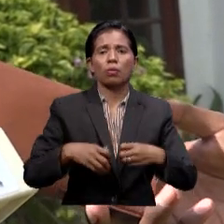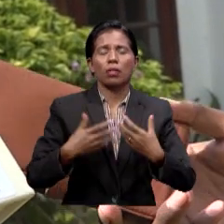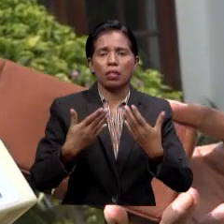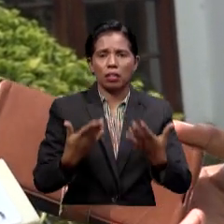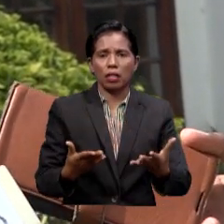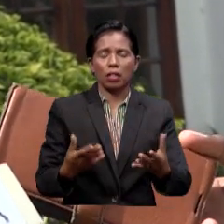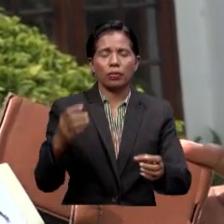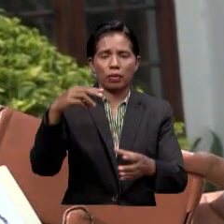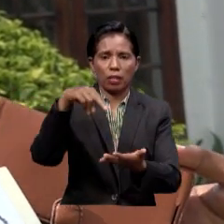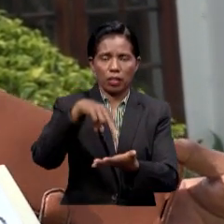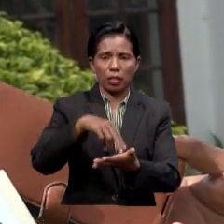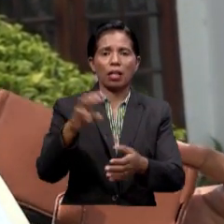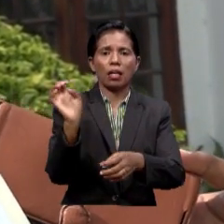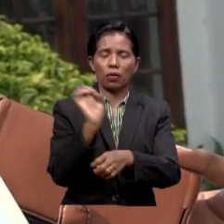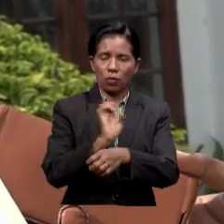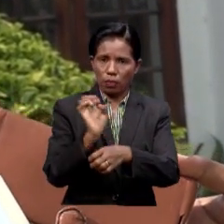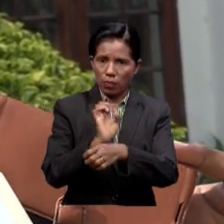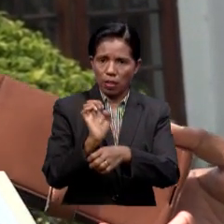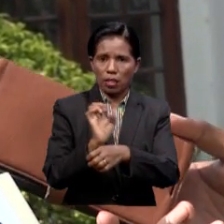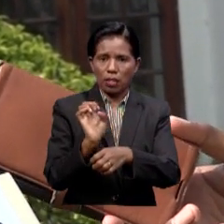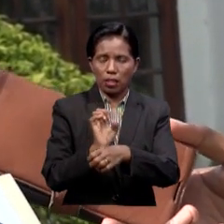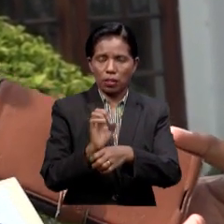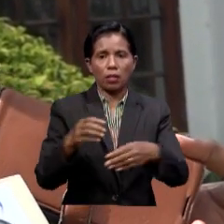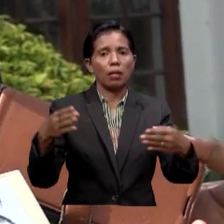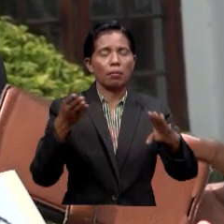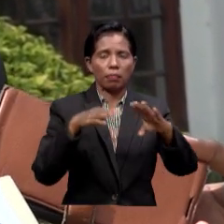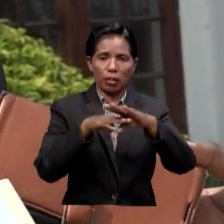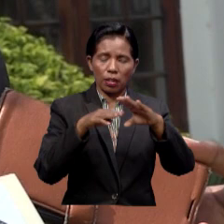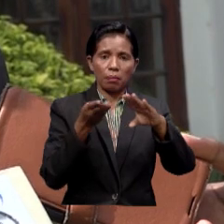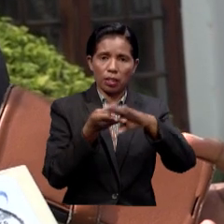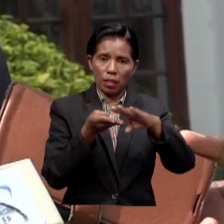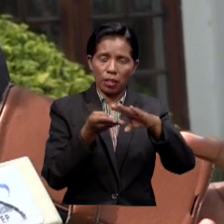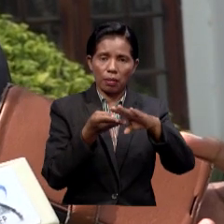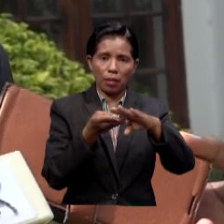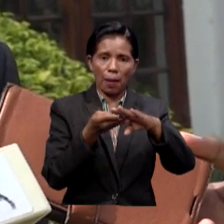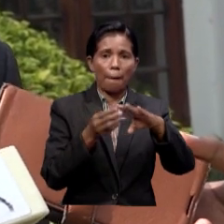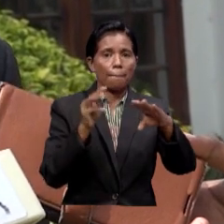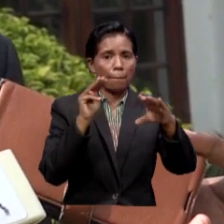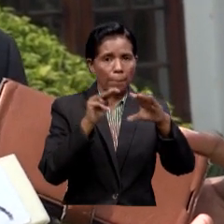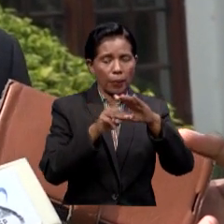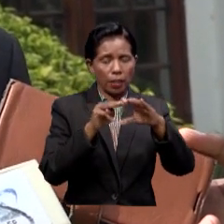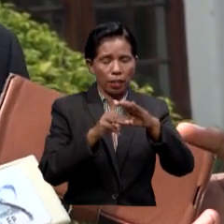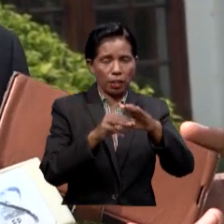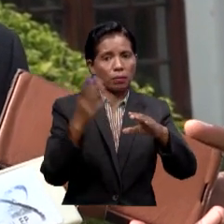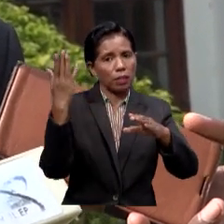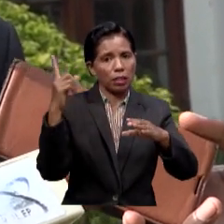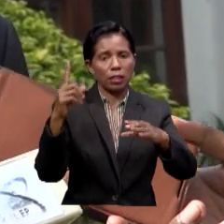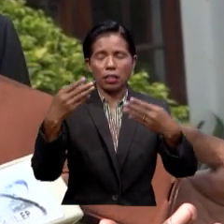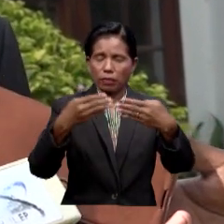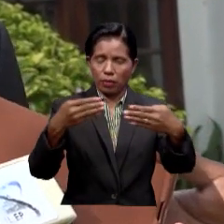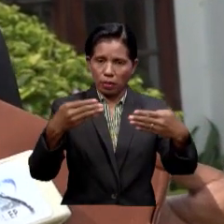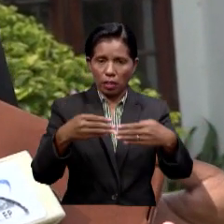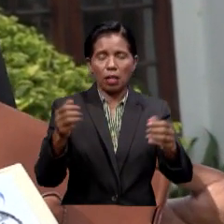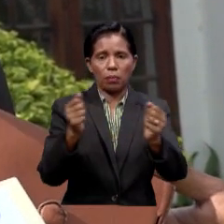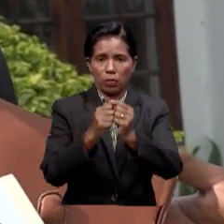zona ekonomi di frontera entre país ruane para hal sama atau bele